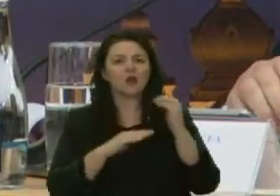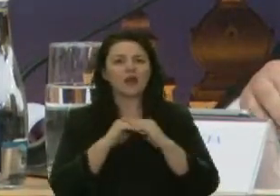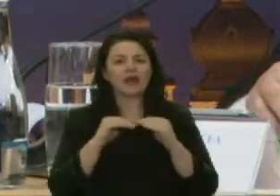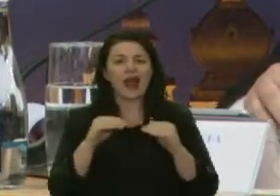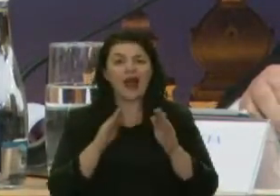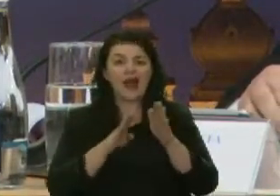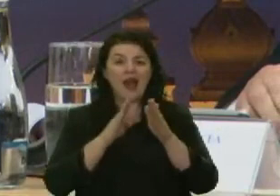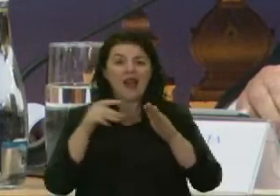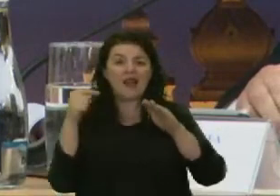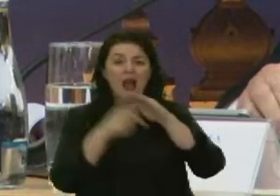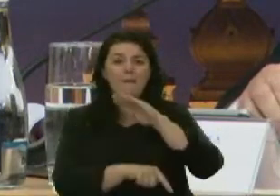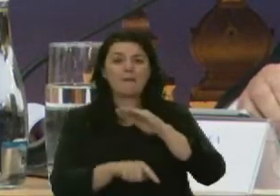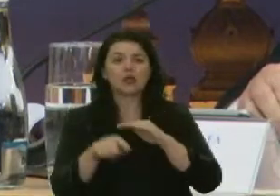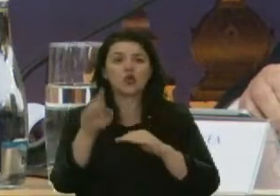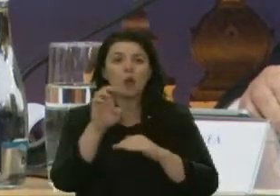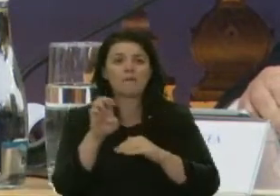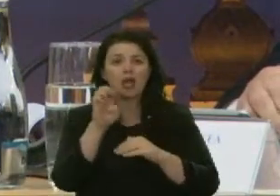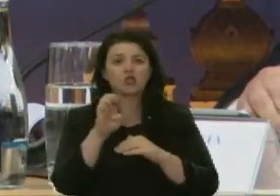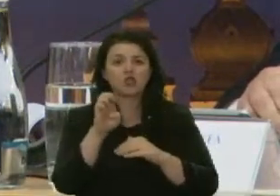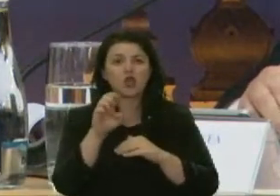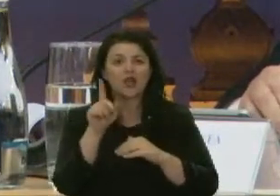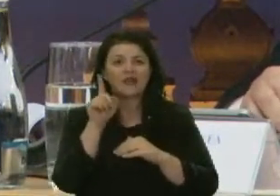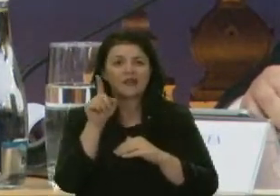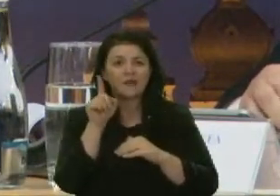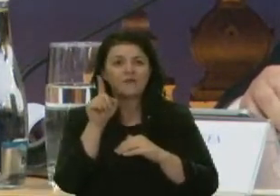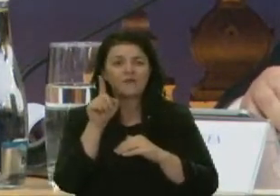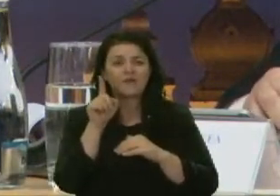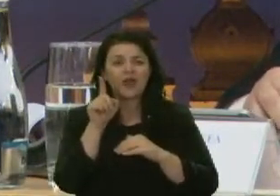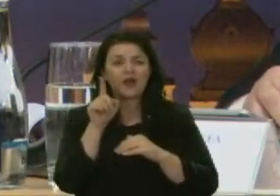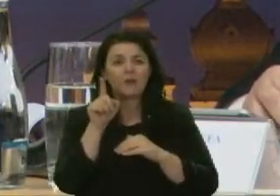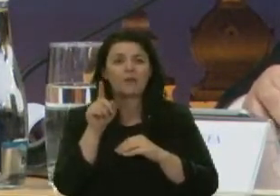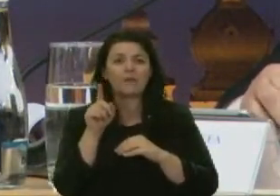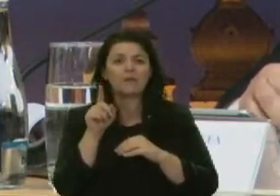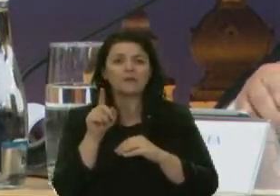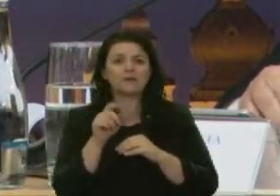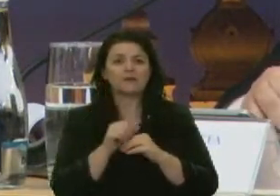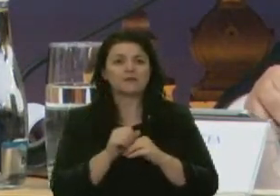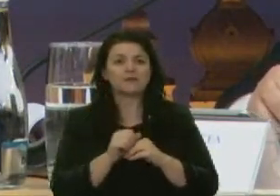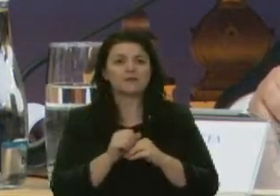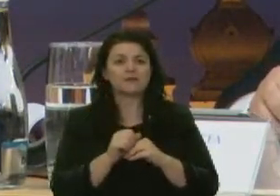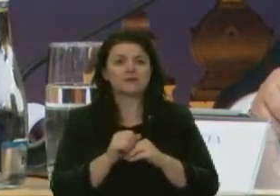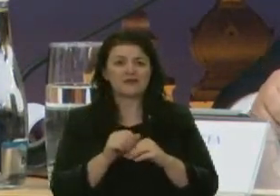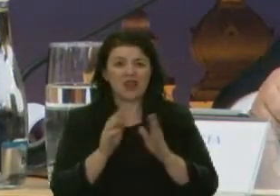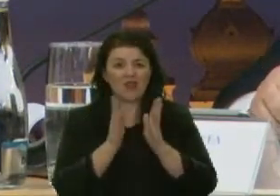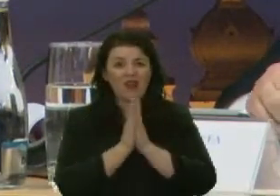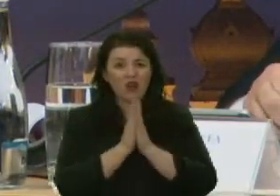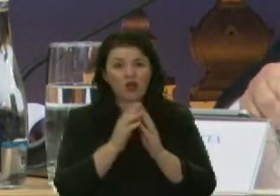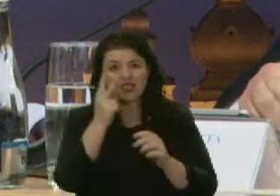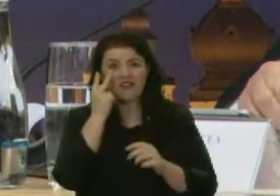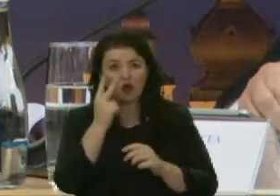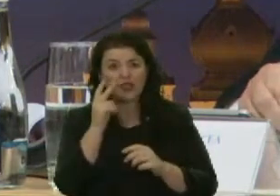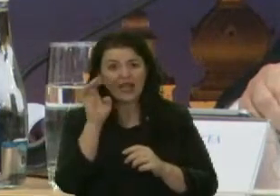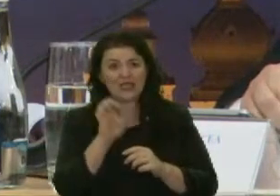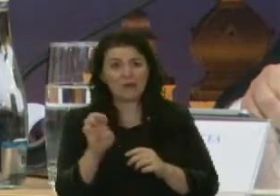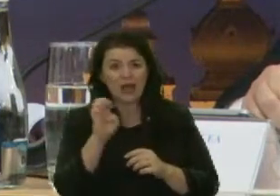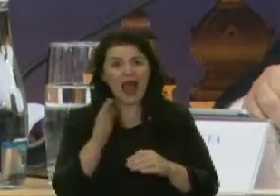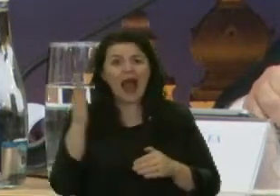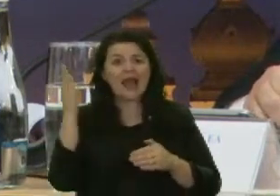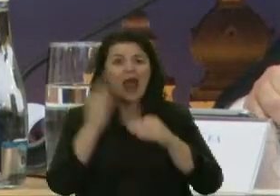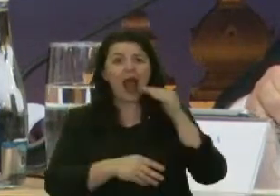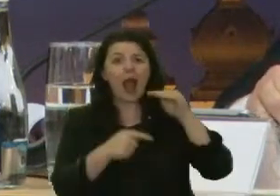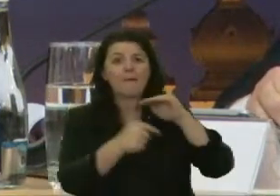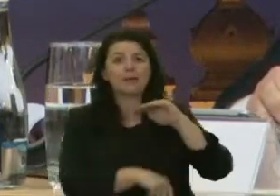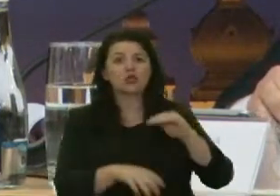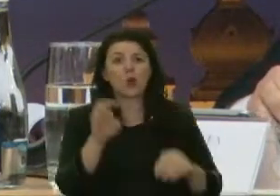locația fostului spital Regional de urgențe inițial conceput acolo treceți prin Mănăștiur și Uitați vă la capătul mănășturului